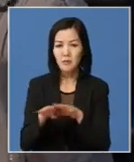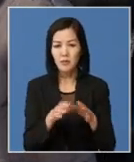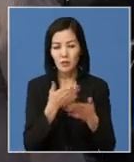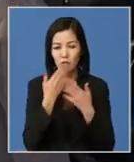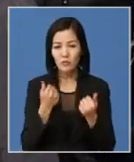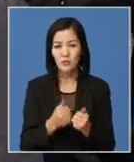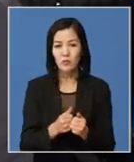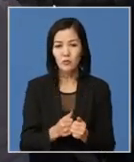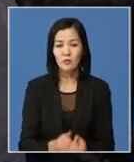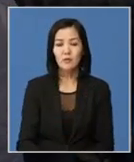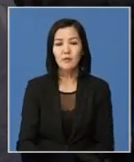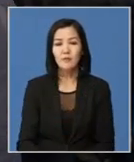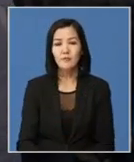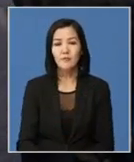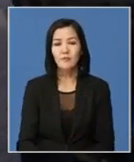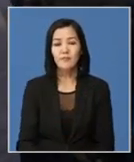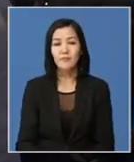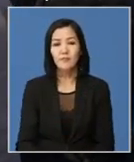болмайды ғой, жамандай беруге.